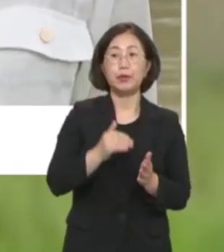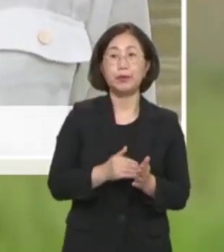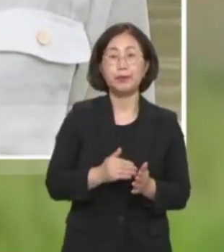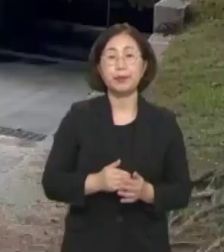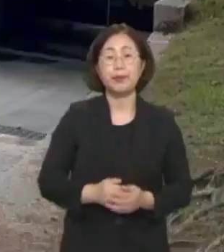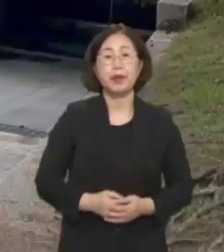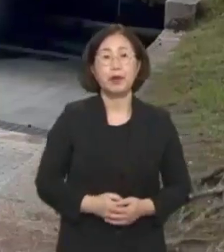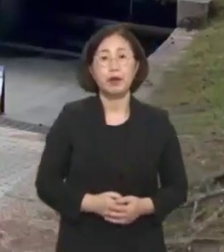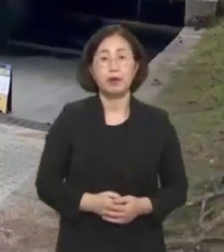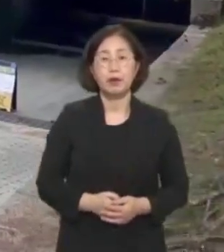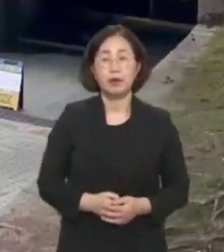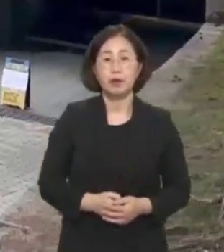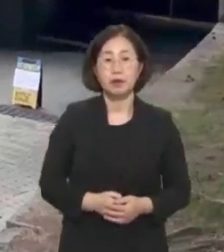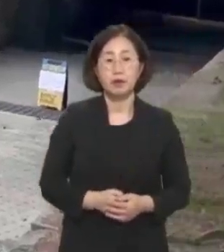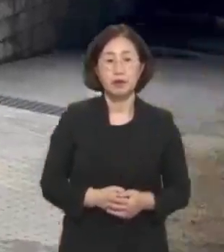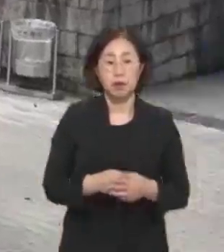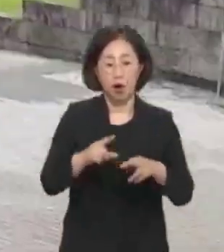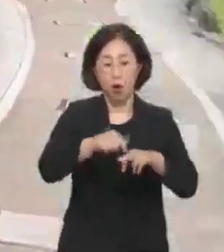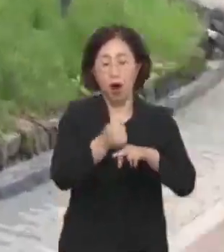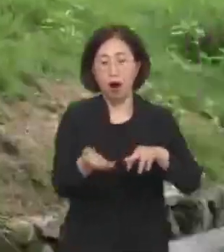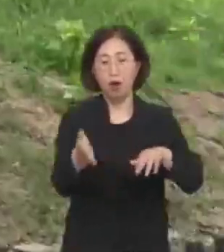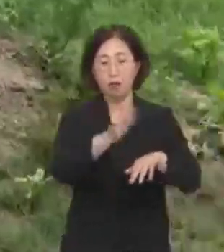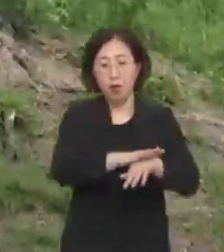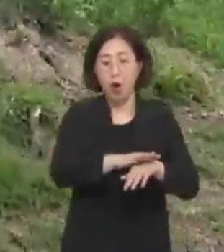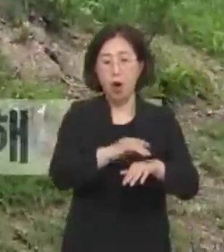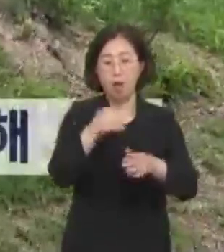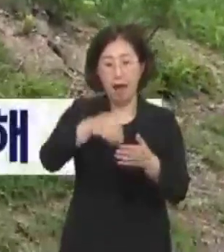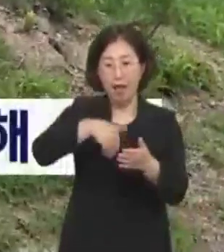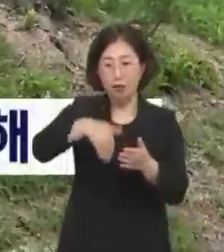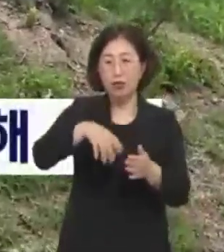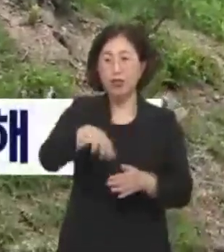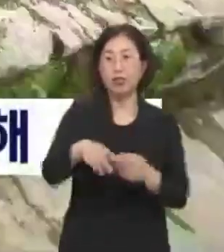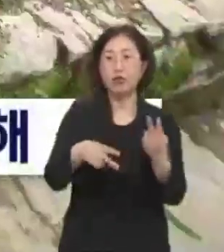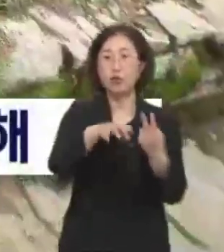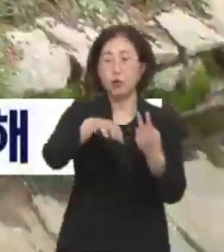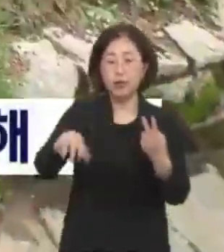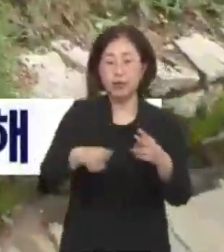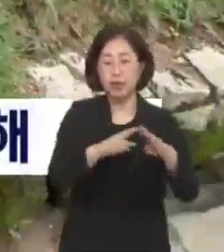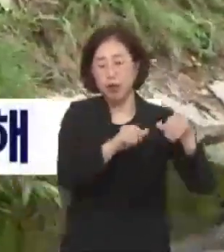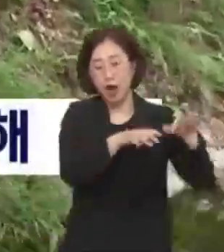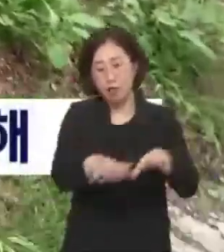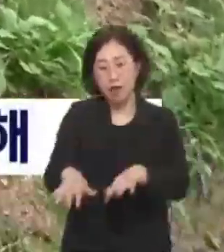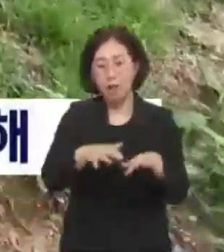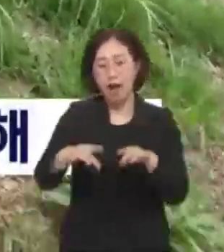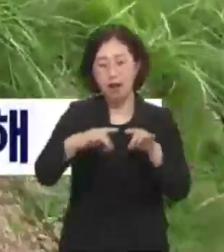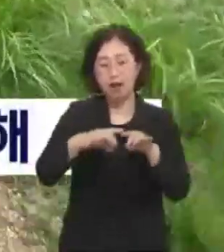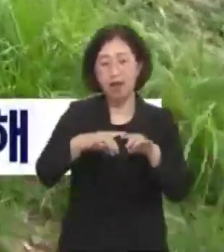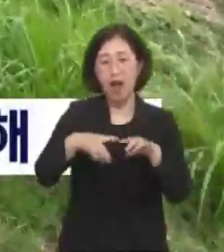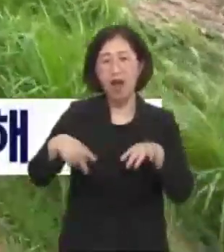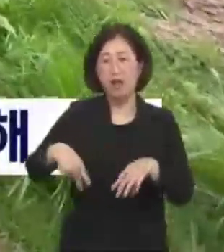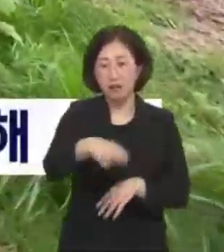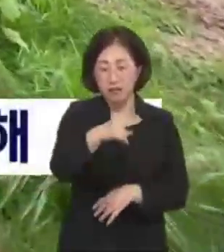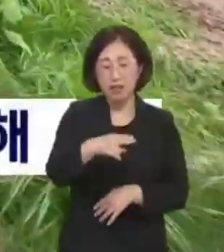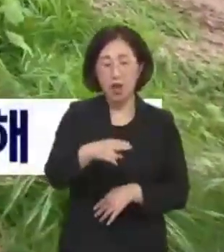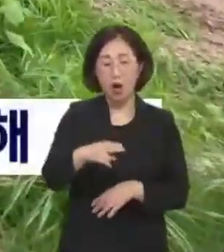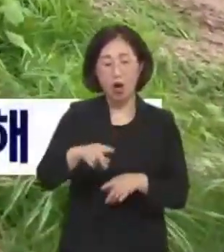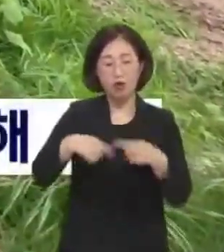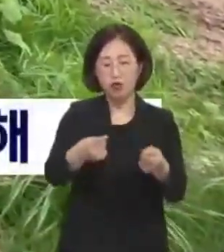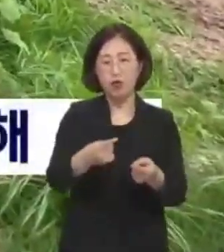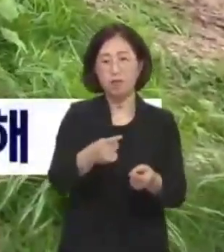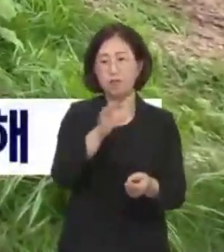상태입니다. 무령왕릉 옆 발굴지 두 곳은 토사가 무너져 내렸고 전기가 일시적으로 끊기면서 출입이